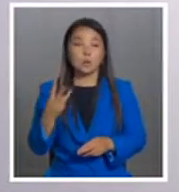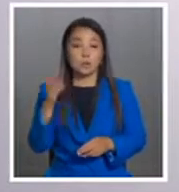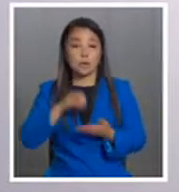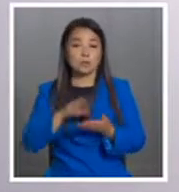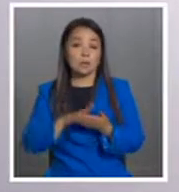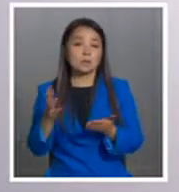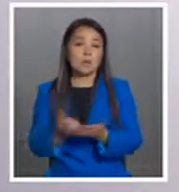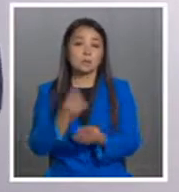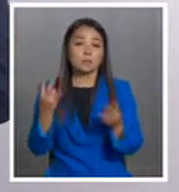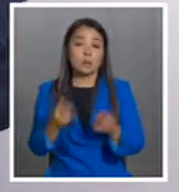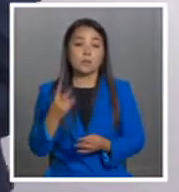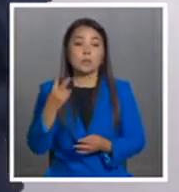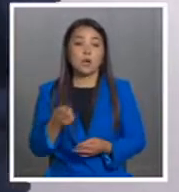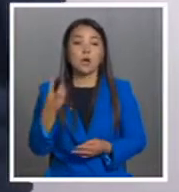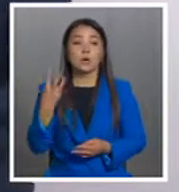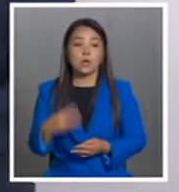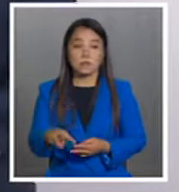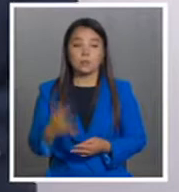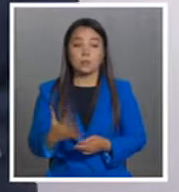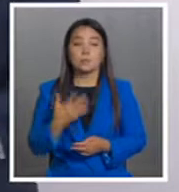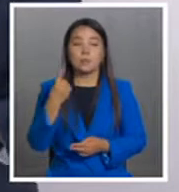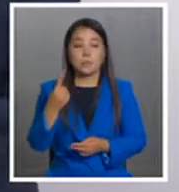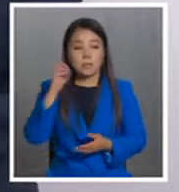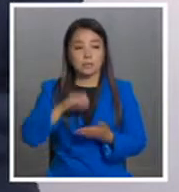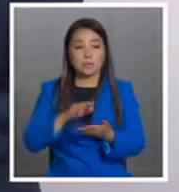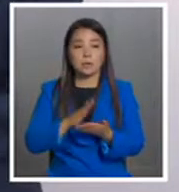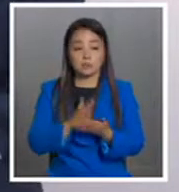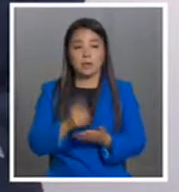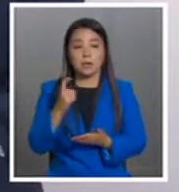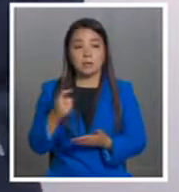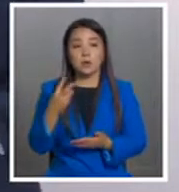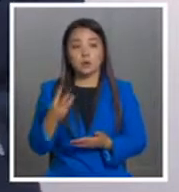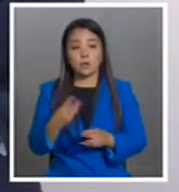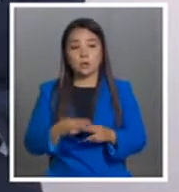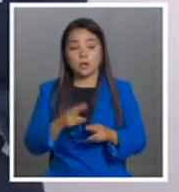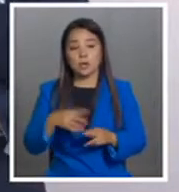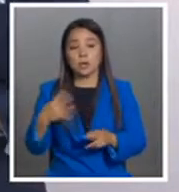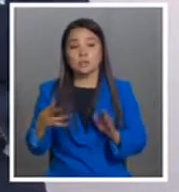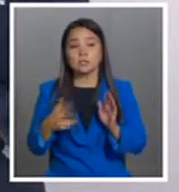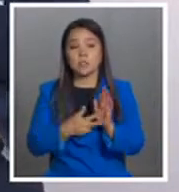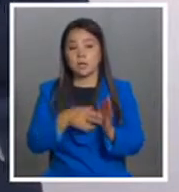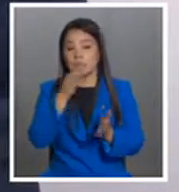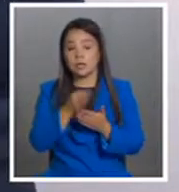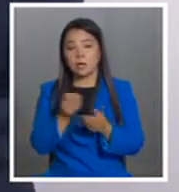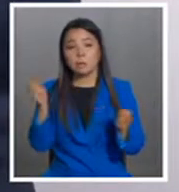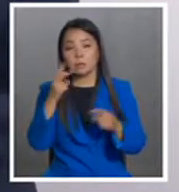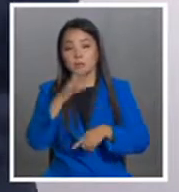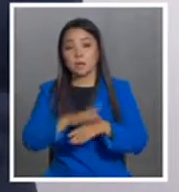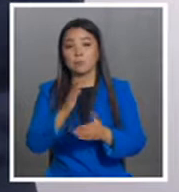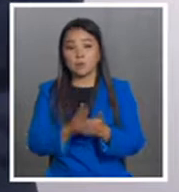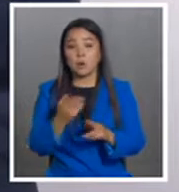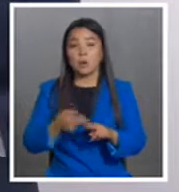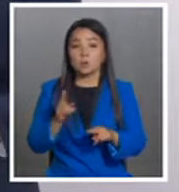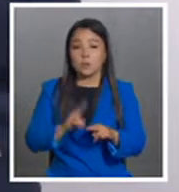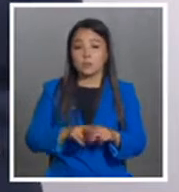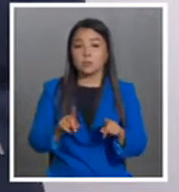біз 240-ты 5-тен 1-ге көбейтеміз. Сонда X3-тің мәні 48-ге тең екенін байқаймыз. Демек,